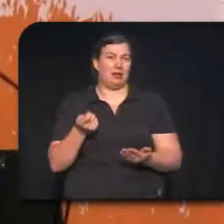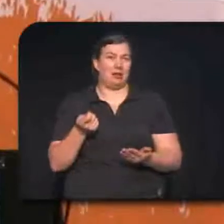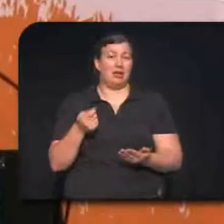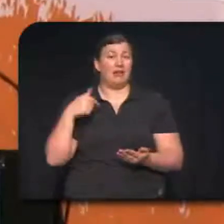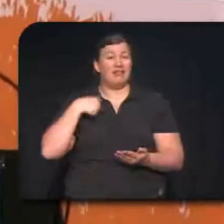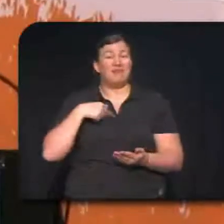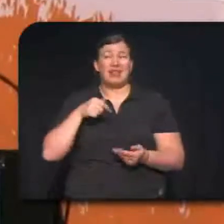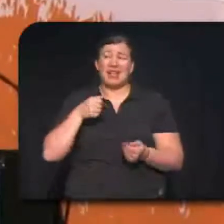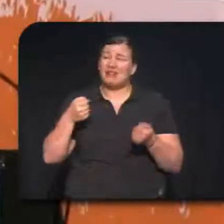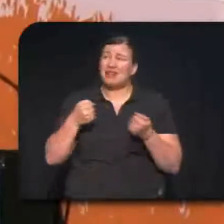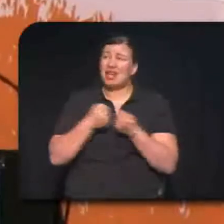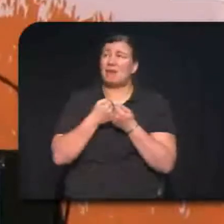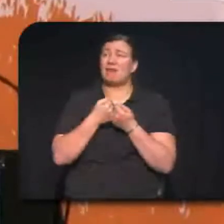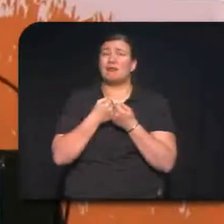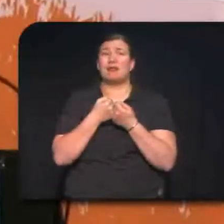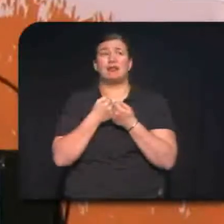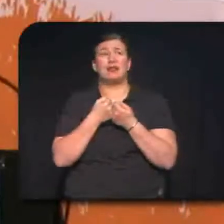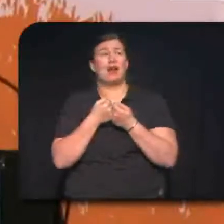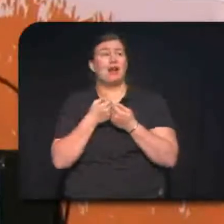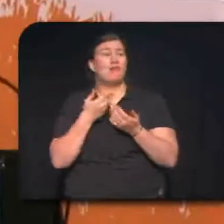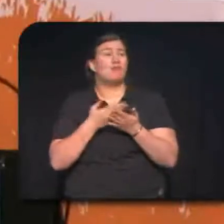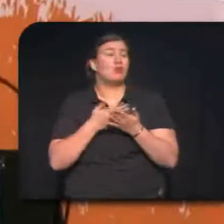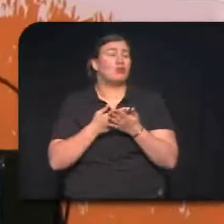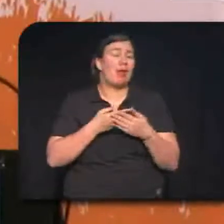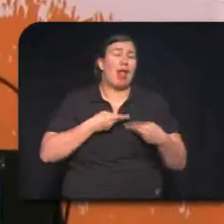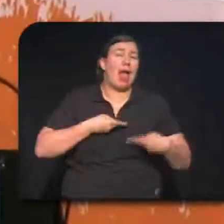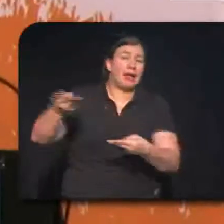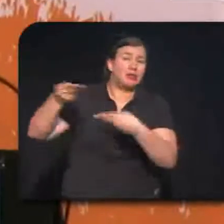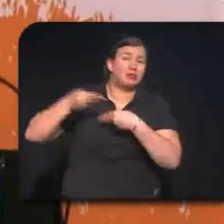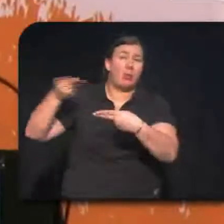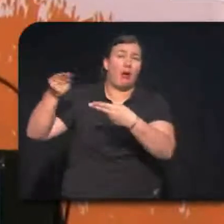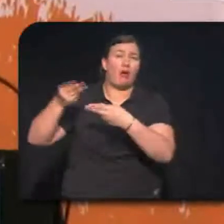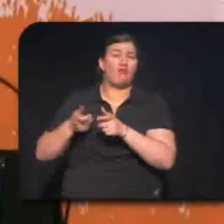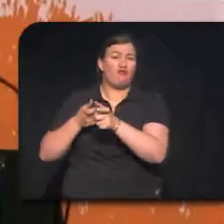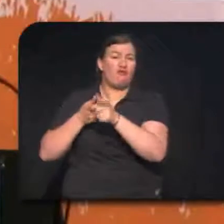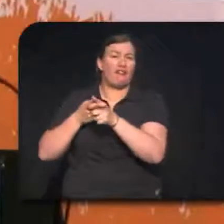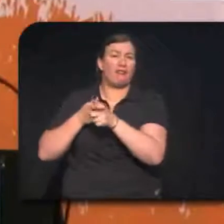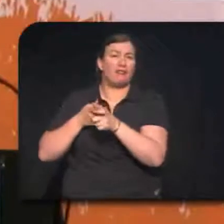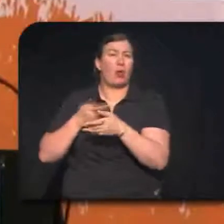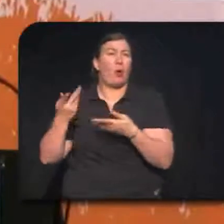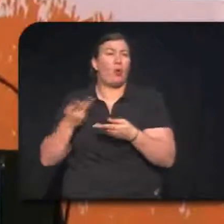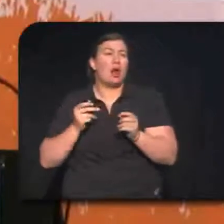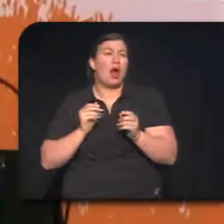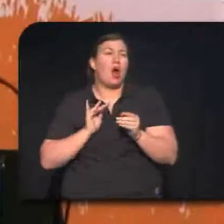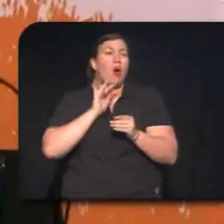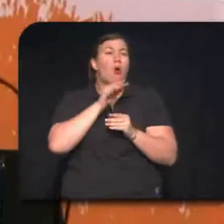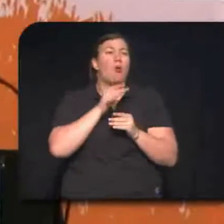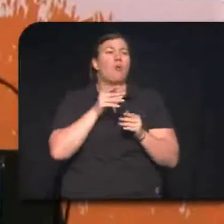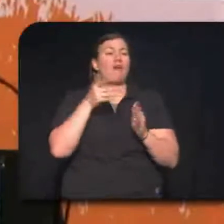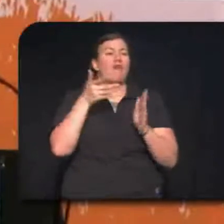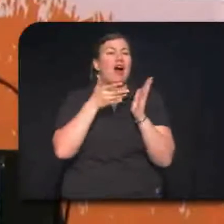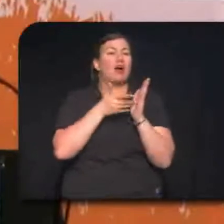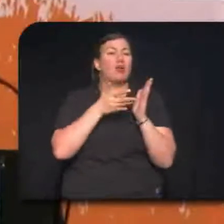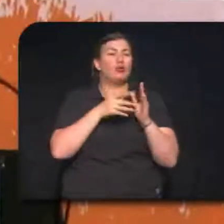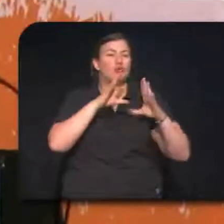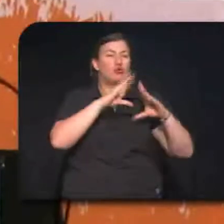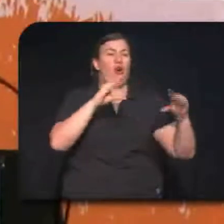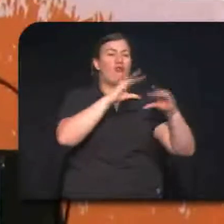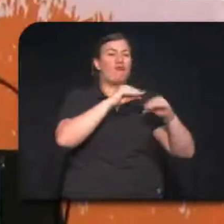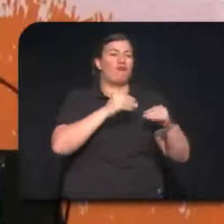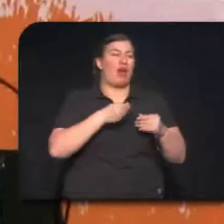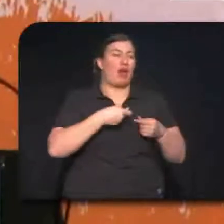gegen Export von Waffen und Überwachungssoftware an Regime das machen wir gemeinsam und wir sind